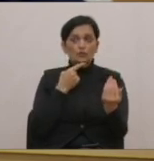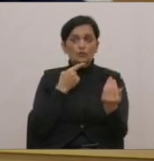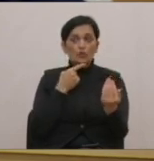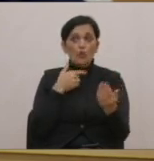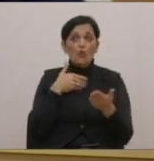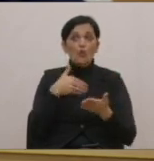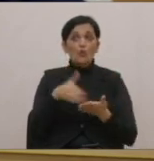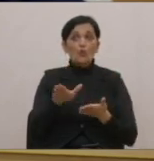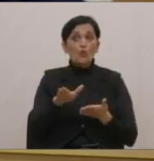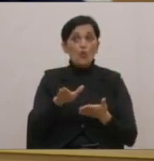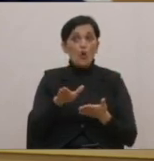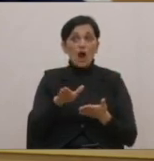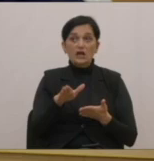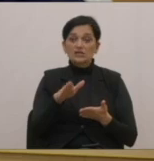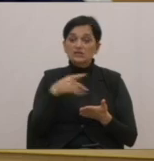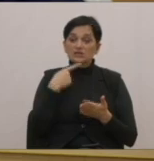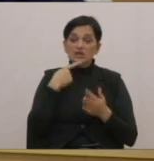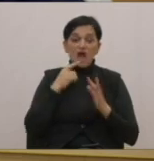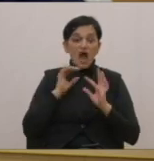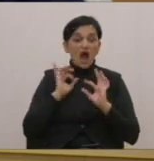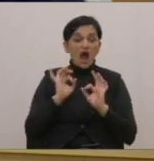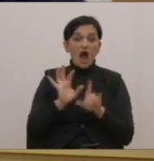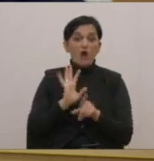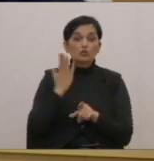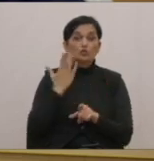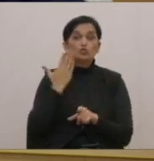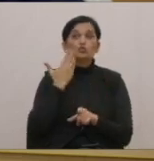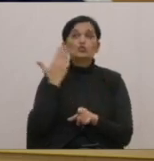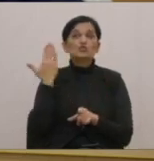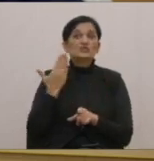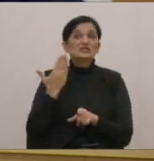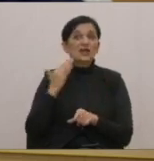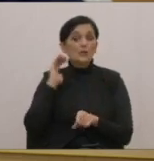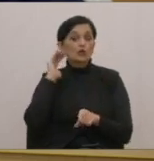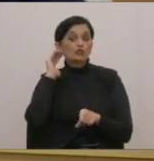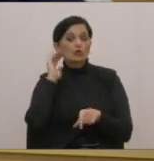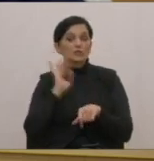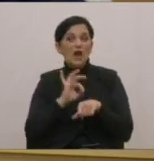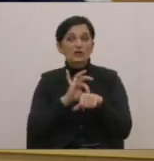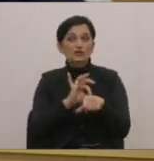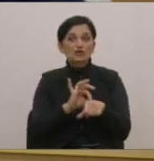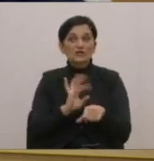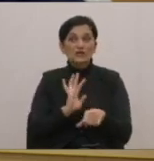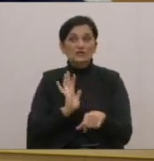უარს არავის არ მეტყვით ისე თუ ზეპირმოსმენას არ ჩავატარებთო.